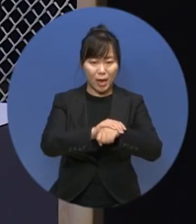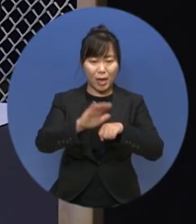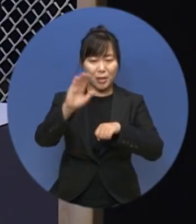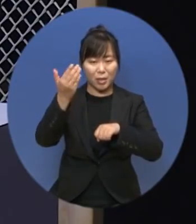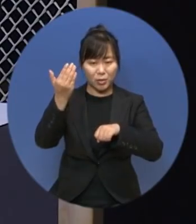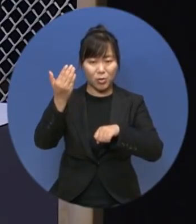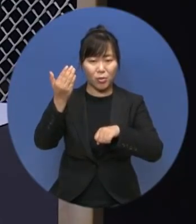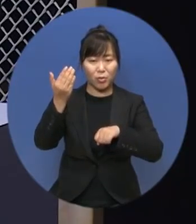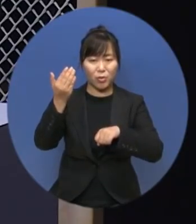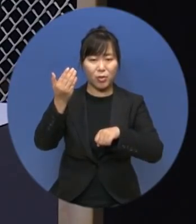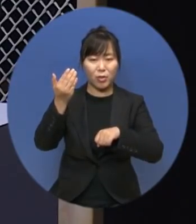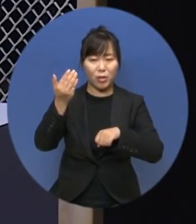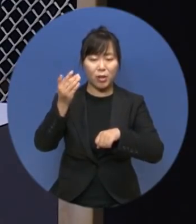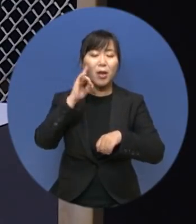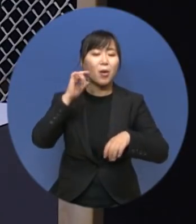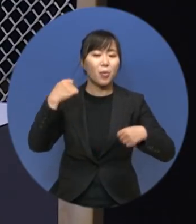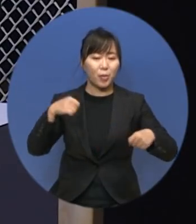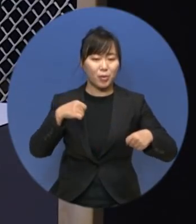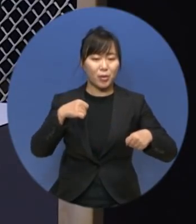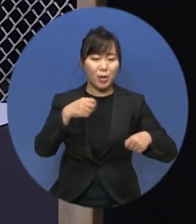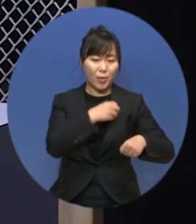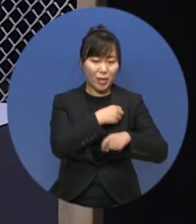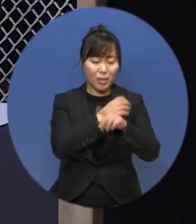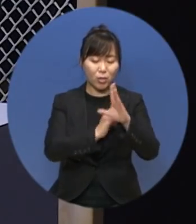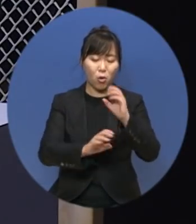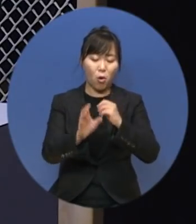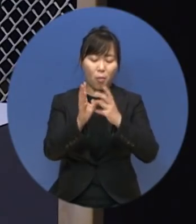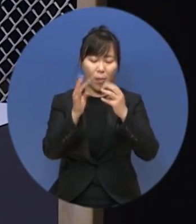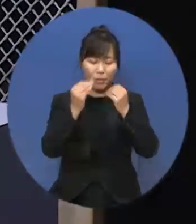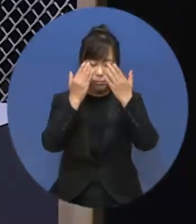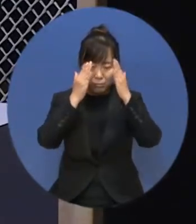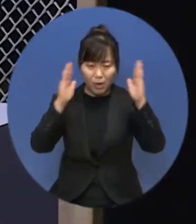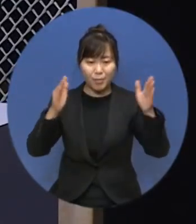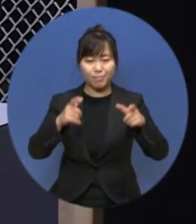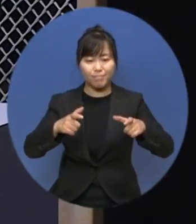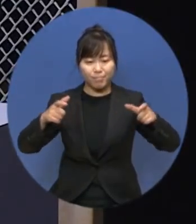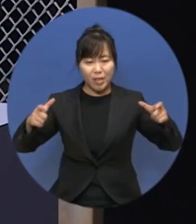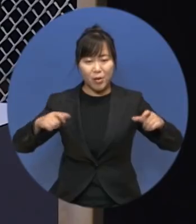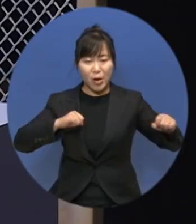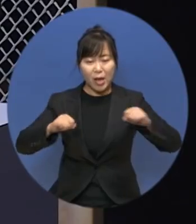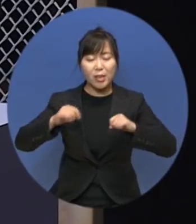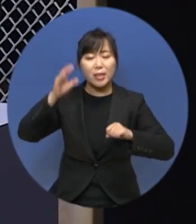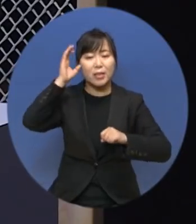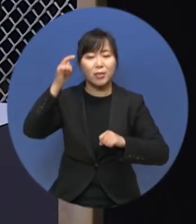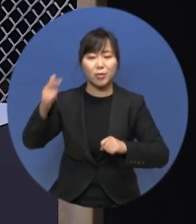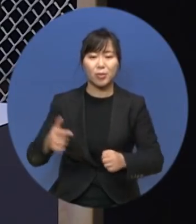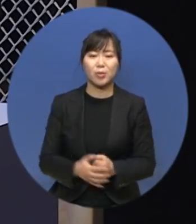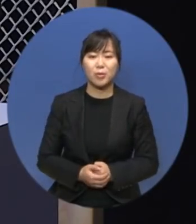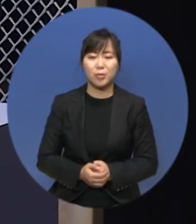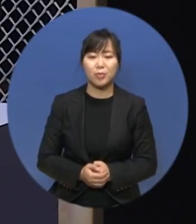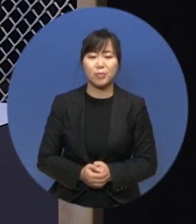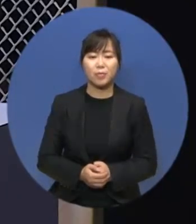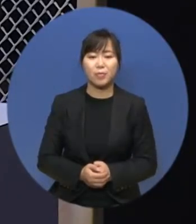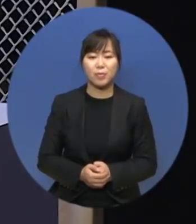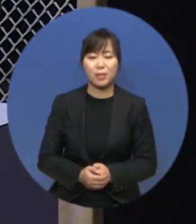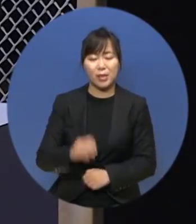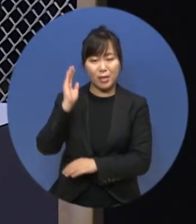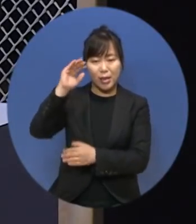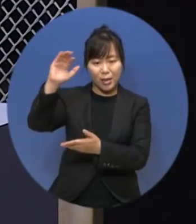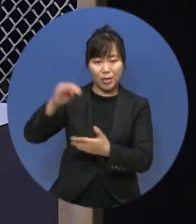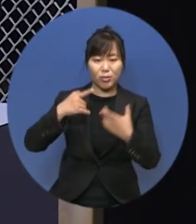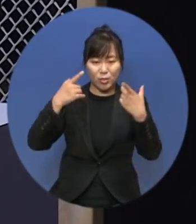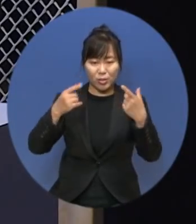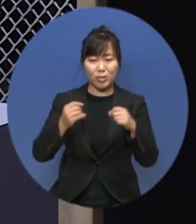돼서 이제 단원들이 좀 더 넓은 영역에서 활동을 할 수 있기를 기대하고 있고요. 또 말씀하셨듯이